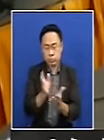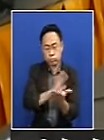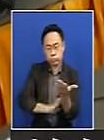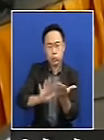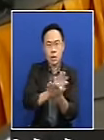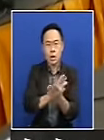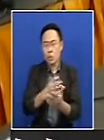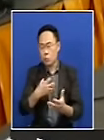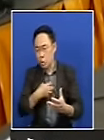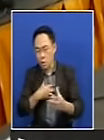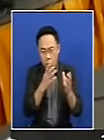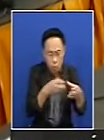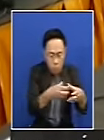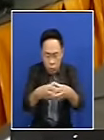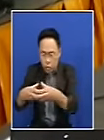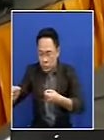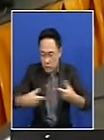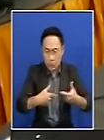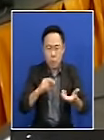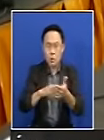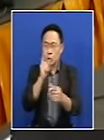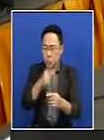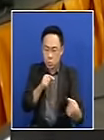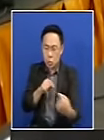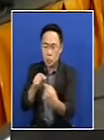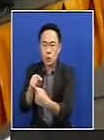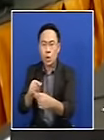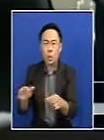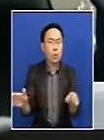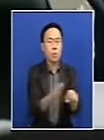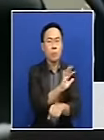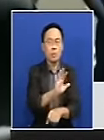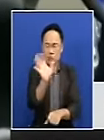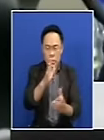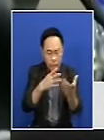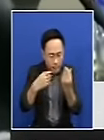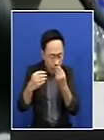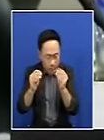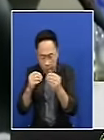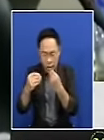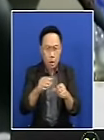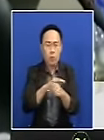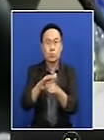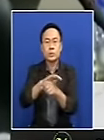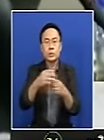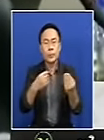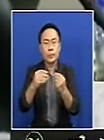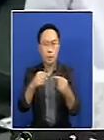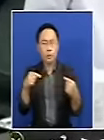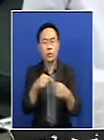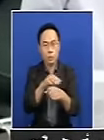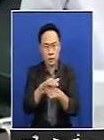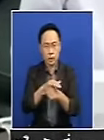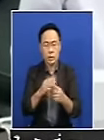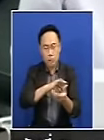ได้ทั้งหมดนะคะเพราะว่ามีหลากหลายกลุ่มเสนอมาแล้วก็ต้องคำนึงถึงความพอใจของกลุ่มอื่นด้วยคือบางเรื่องตอบโจทย์ไม่